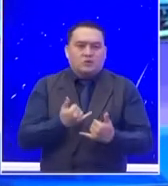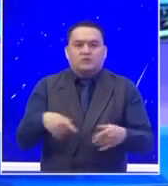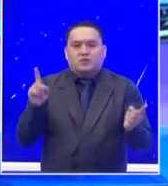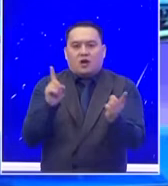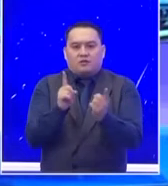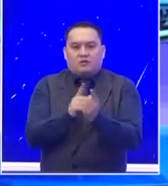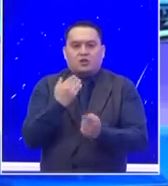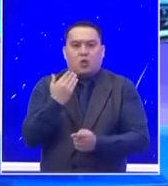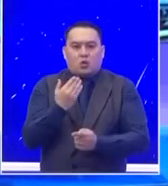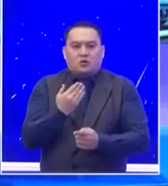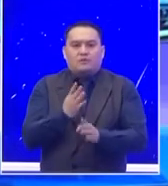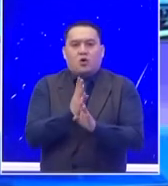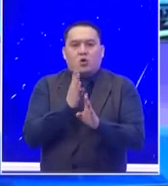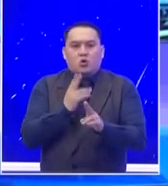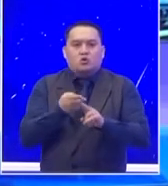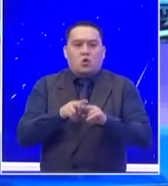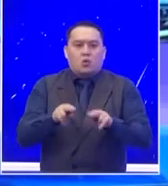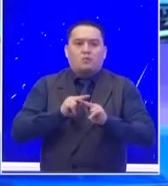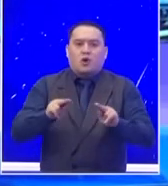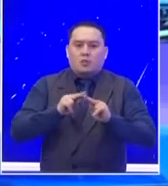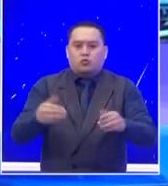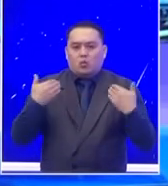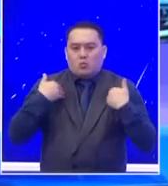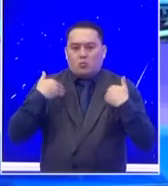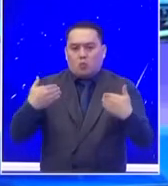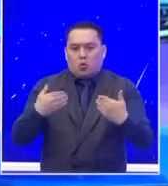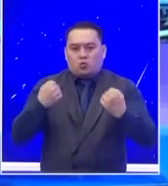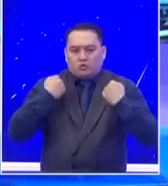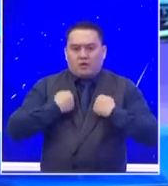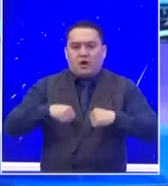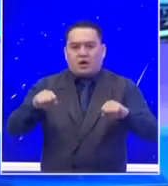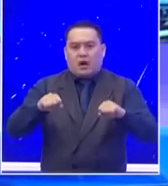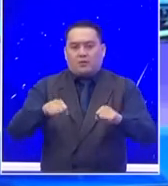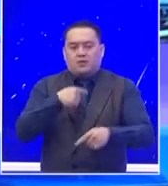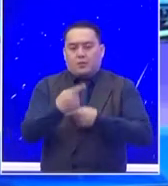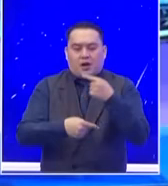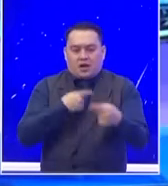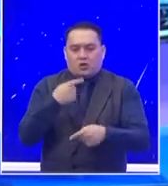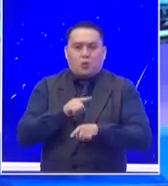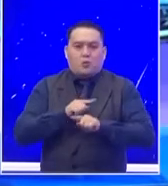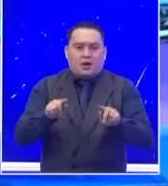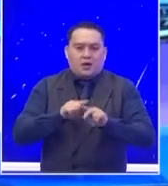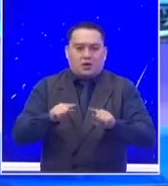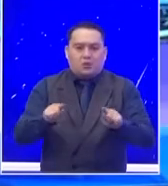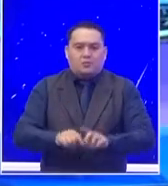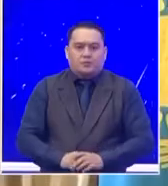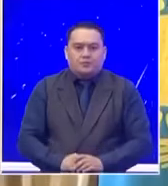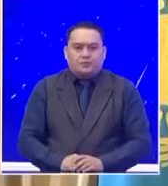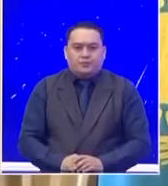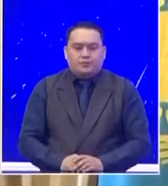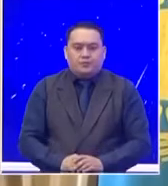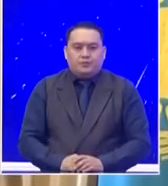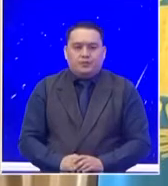с воинами-интернационалистами. Они, в свою очередь, дают уроки мужества подрастающему поколению.